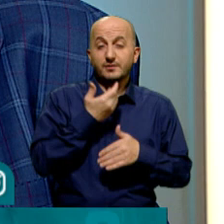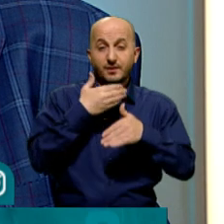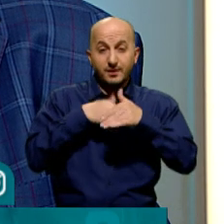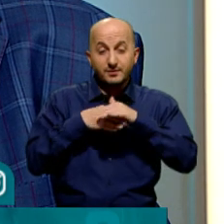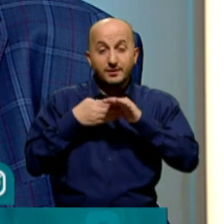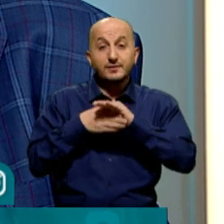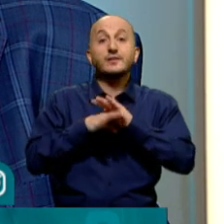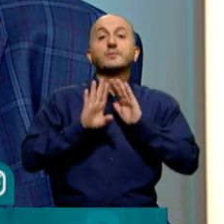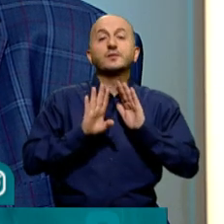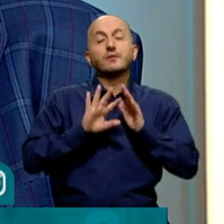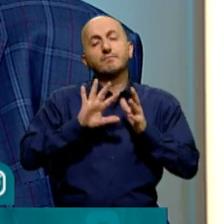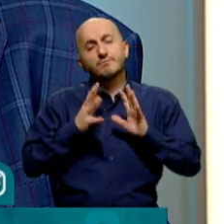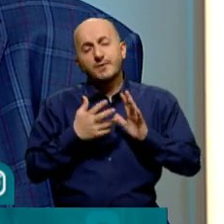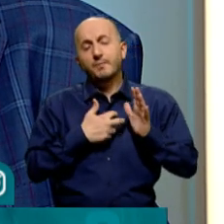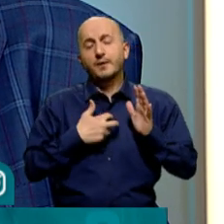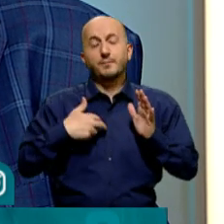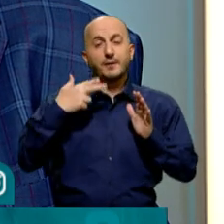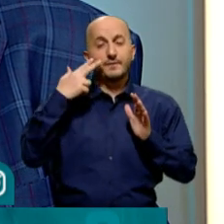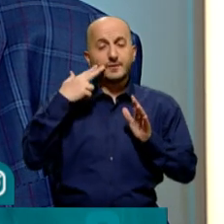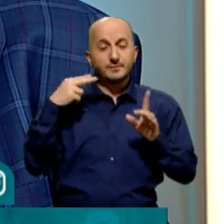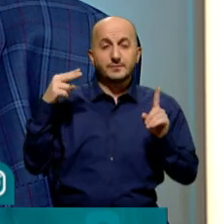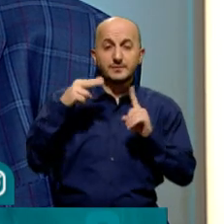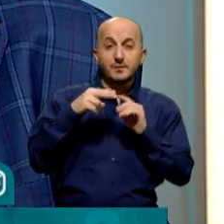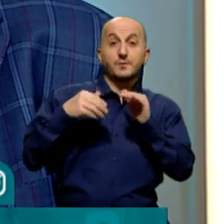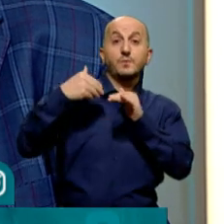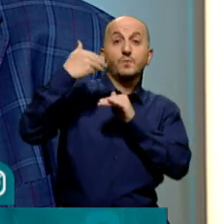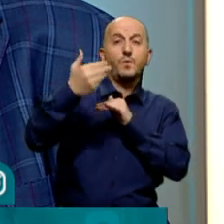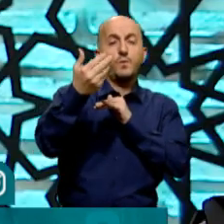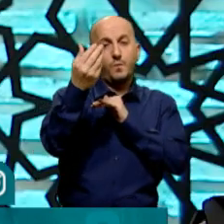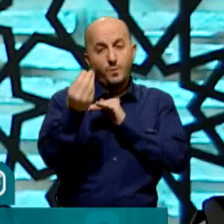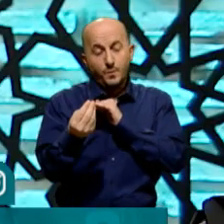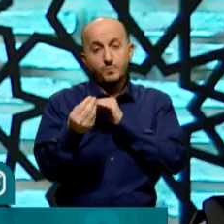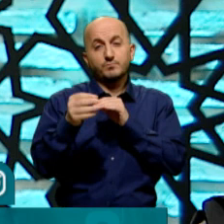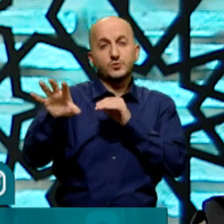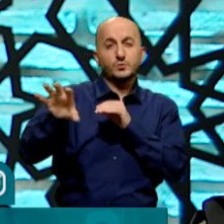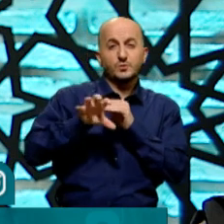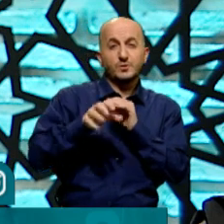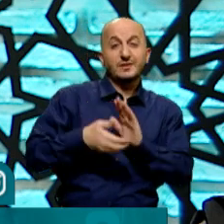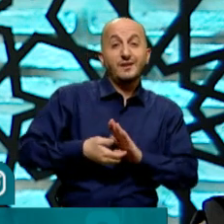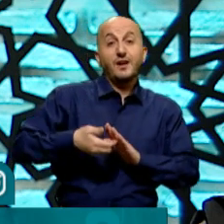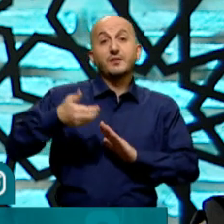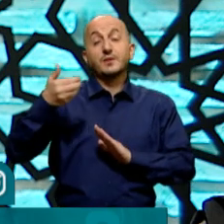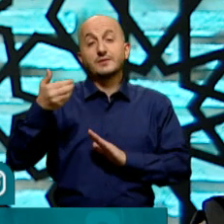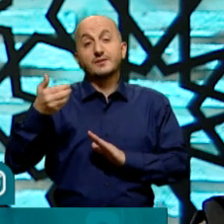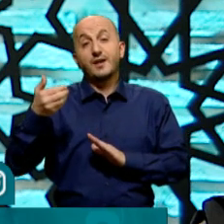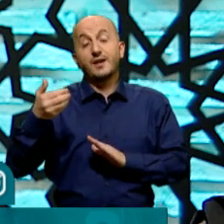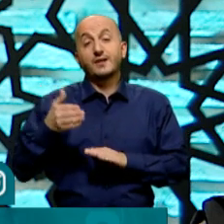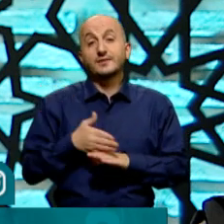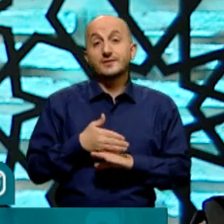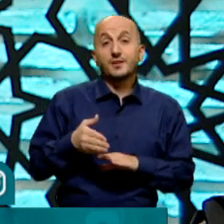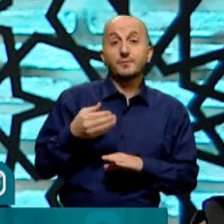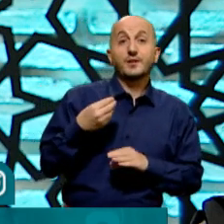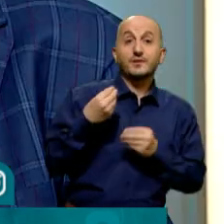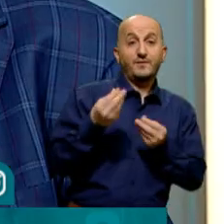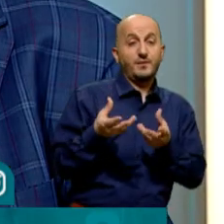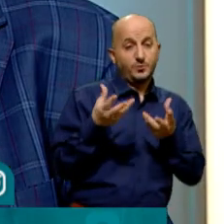da peygamberimizden, sahabeden sonra olup bir sünnetin kalkmasına ne olacak? Sebebiyet